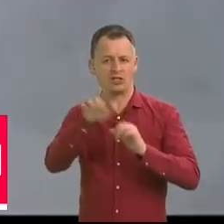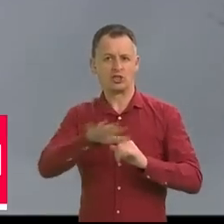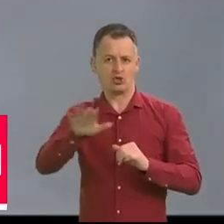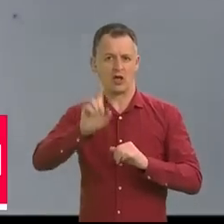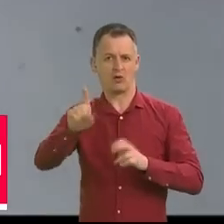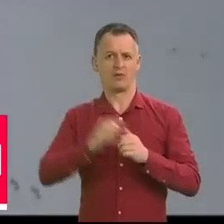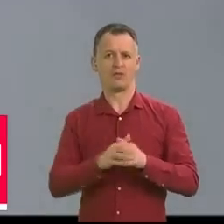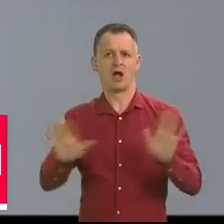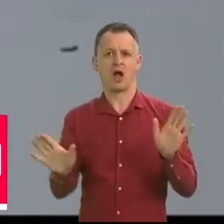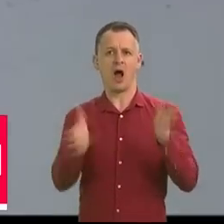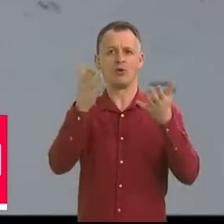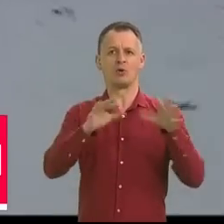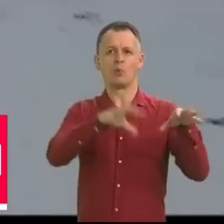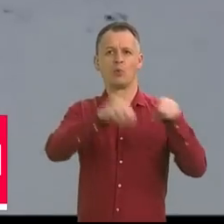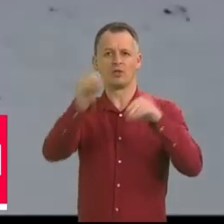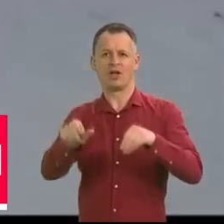Am început evacuarea.